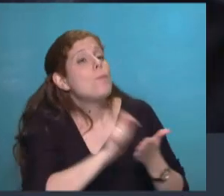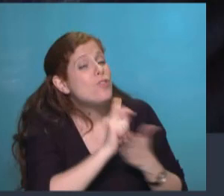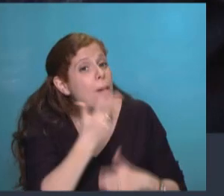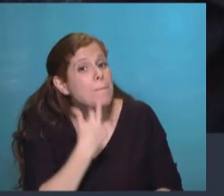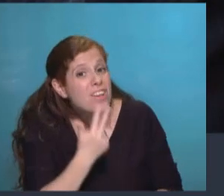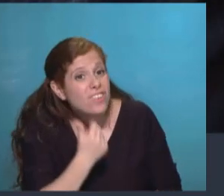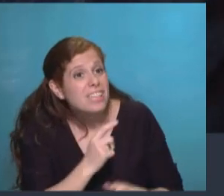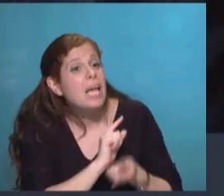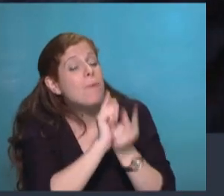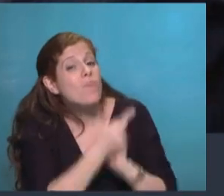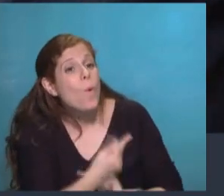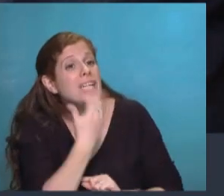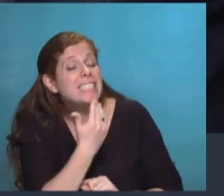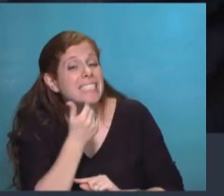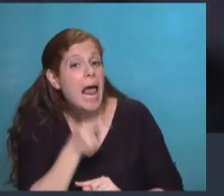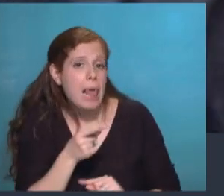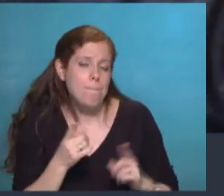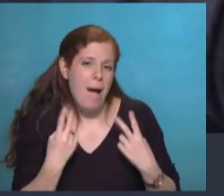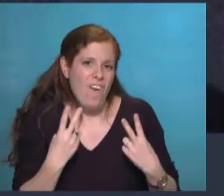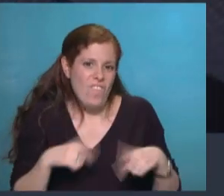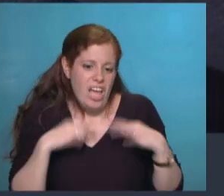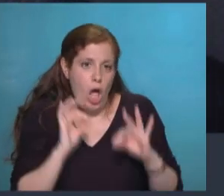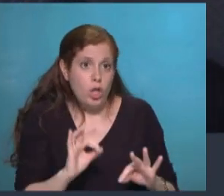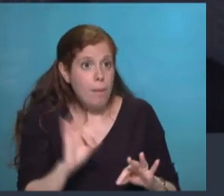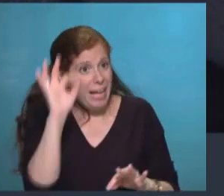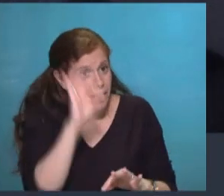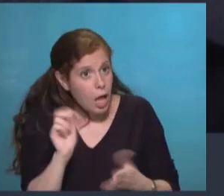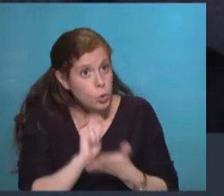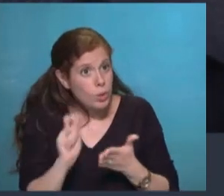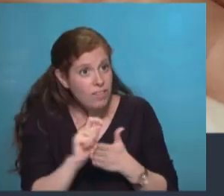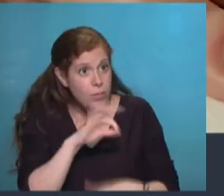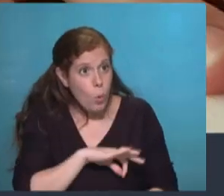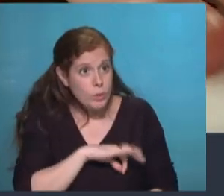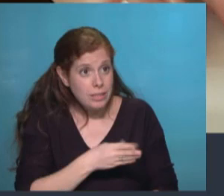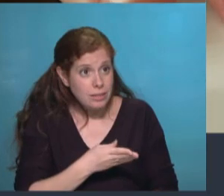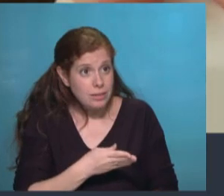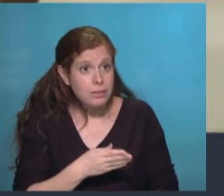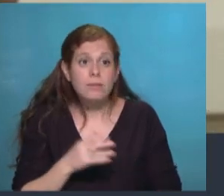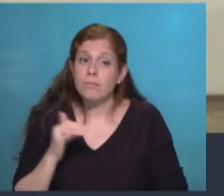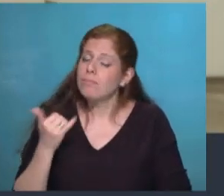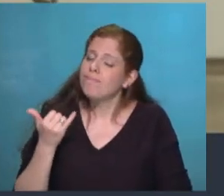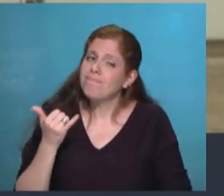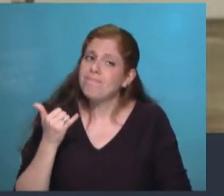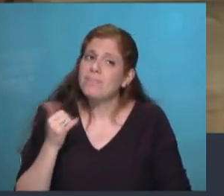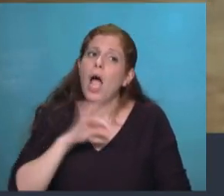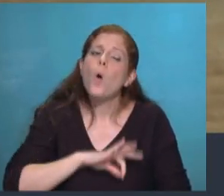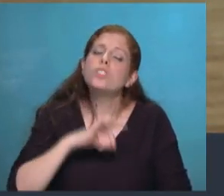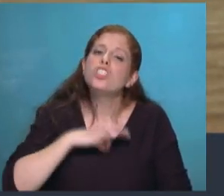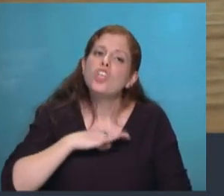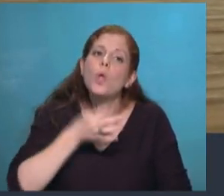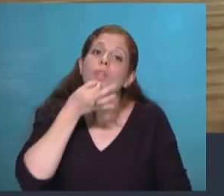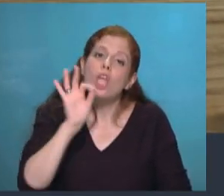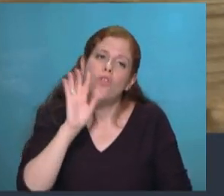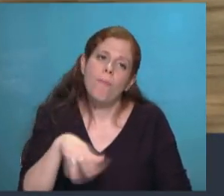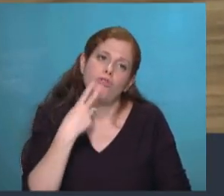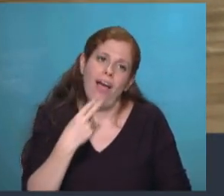הם הפכו לישראלים בהוויה שלהם. את עדיין כותבת ברוסית. נכון. הרוסית שלי טובה יותר מעברית שלי,